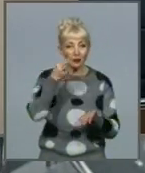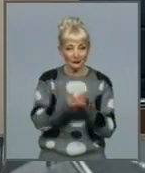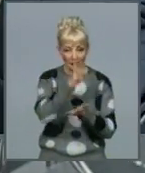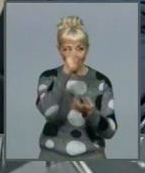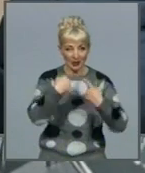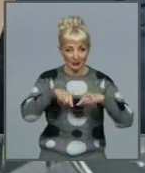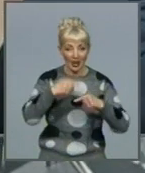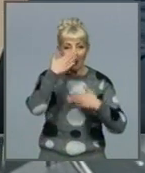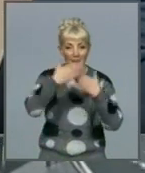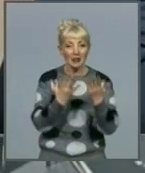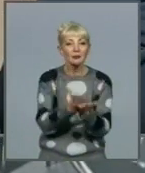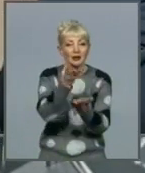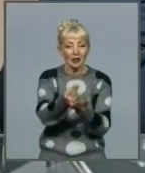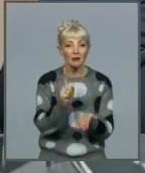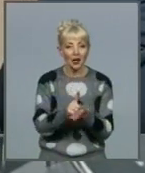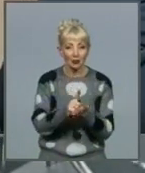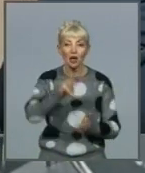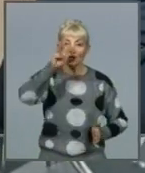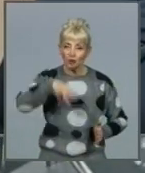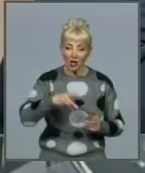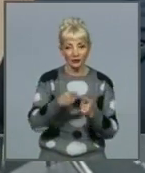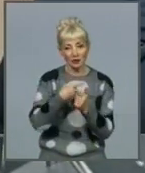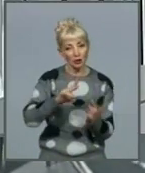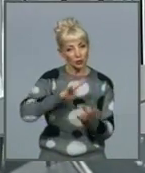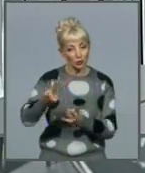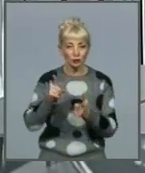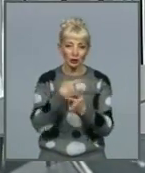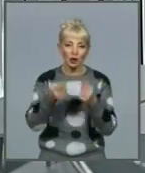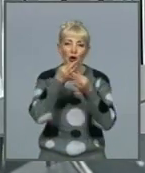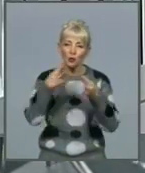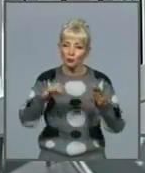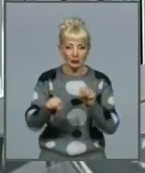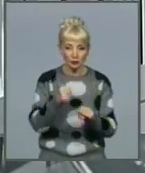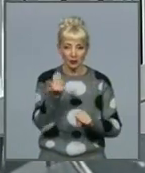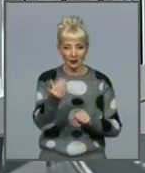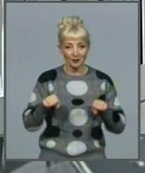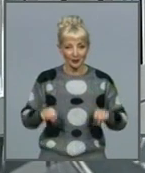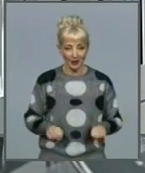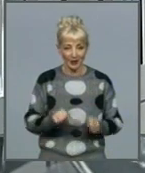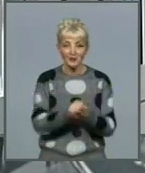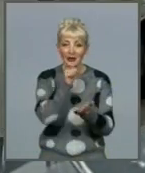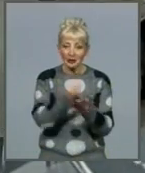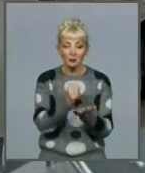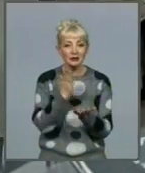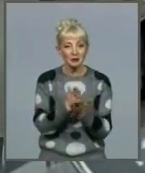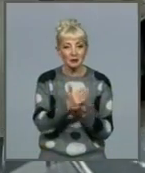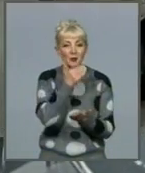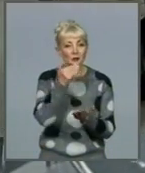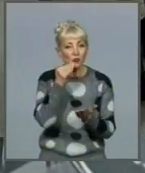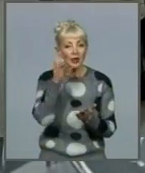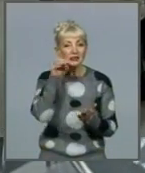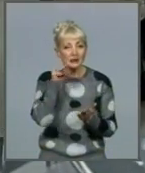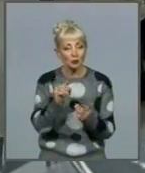а саме за штрафи або шкоду чи будь-які інші порушення їх прав. Також документ містить низку статей на протидію